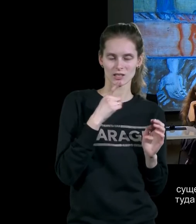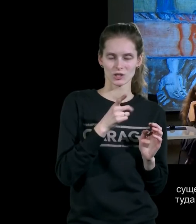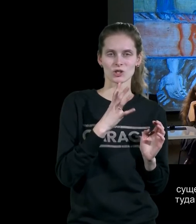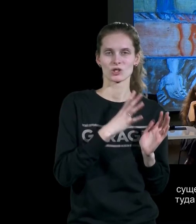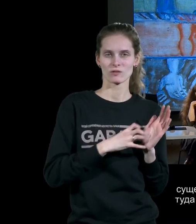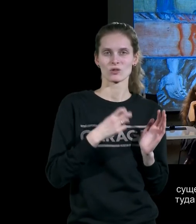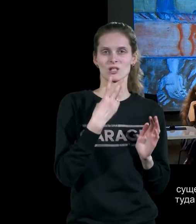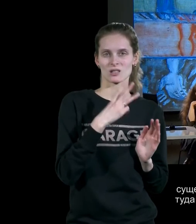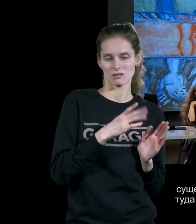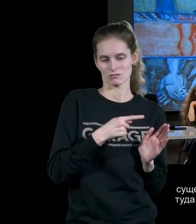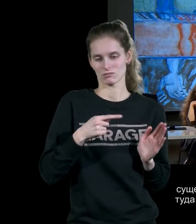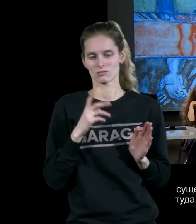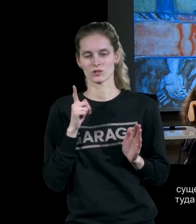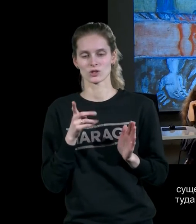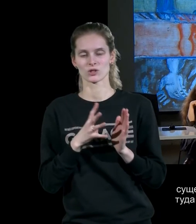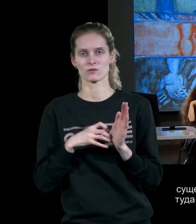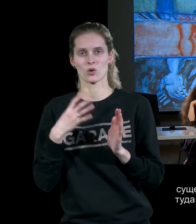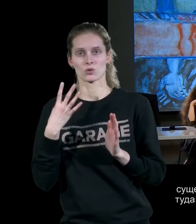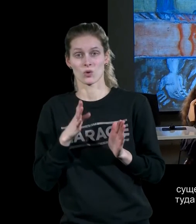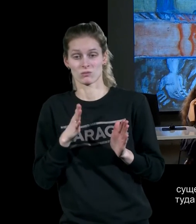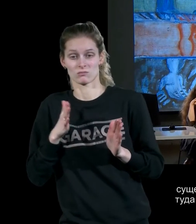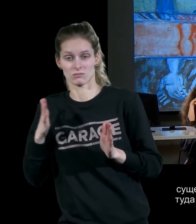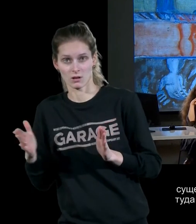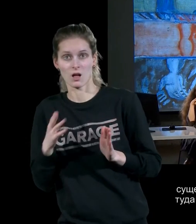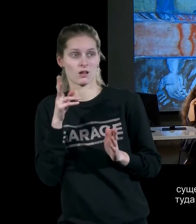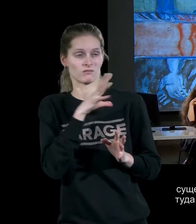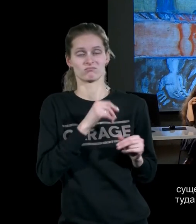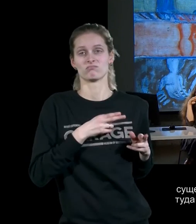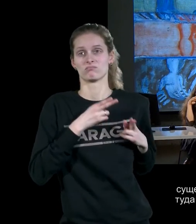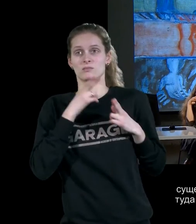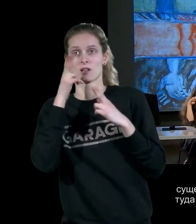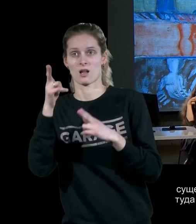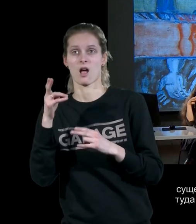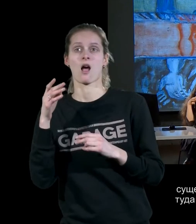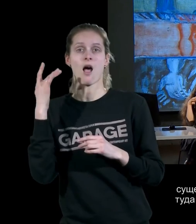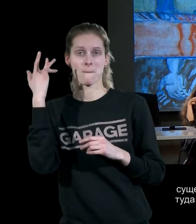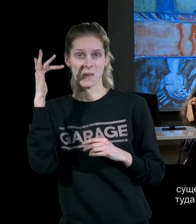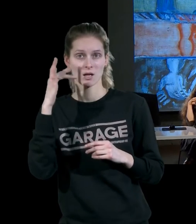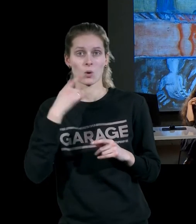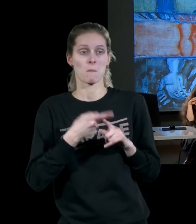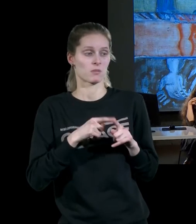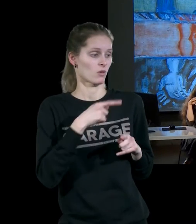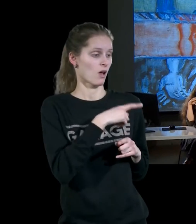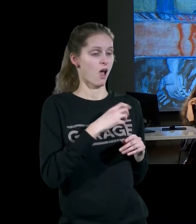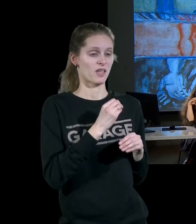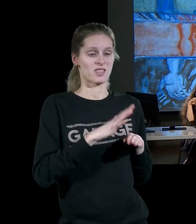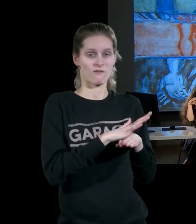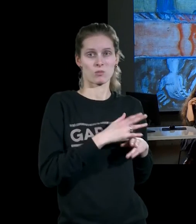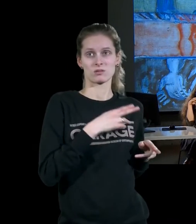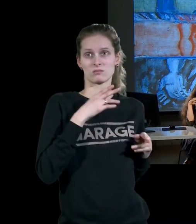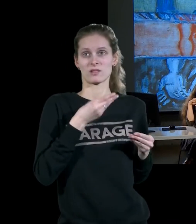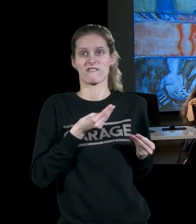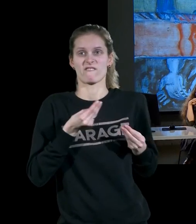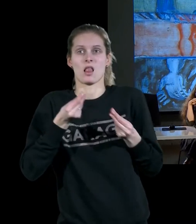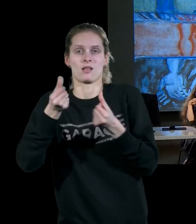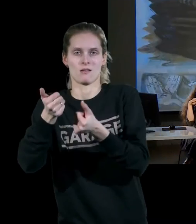основном в Америке, и переехала туда и оказала огромное влияние на американское искусство. Опять-таки, это сюрреализм,